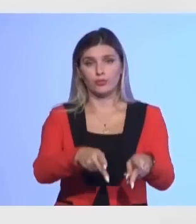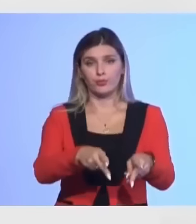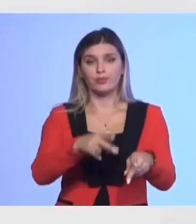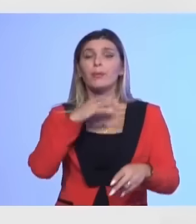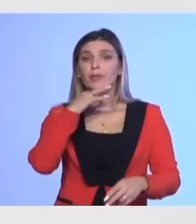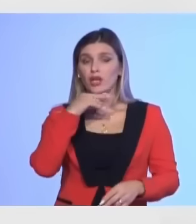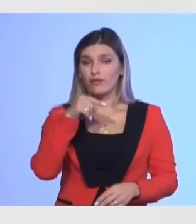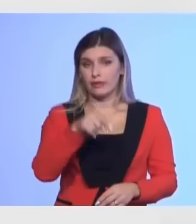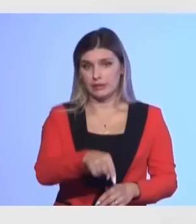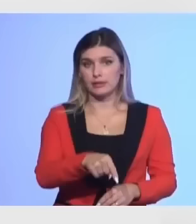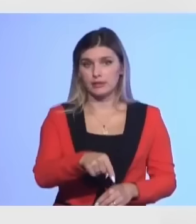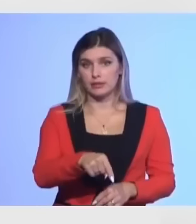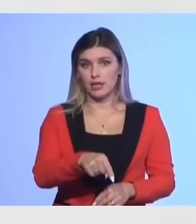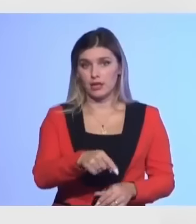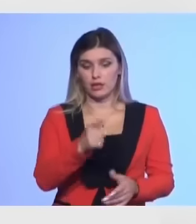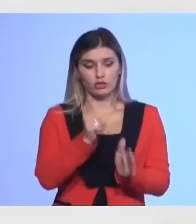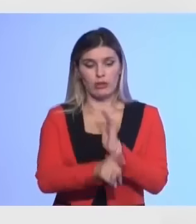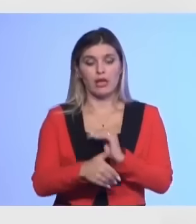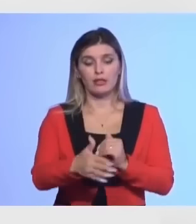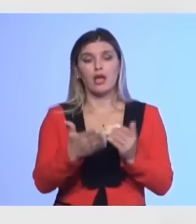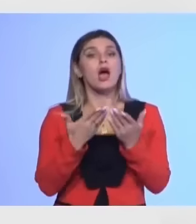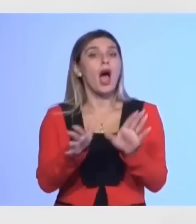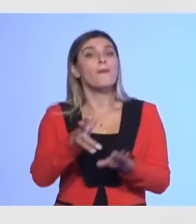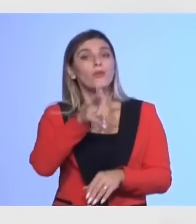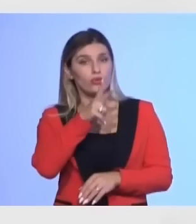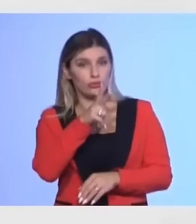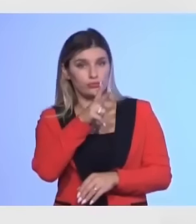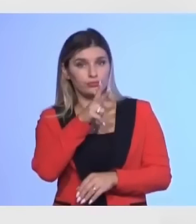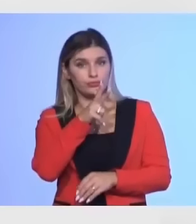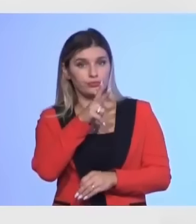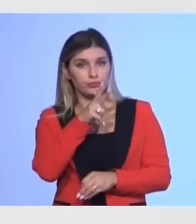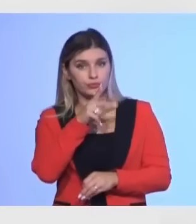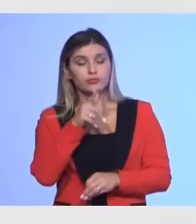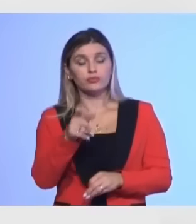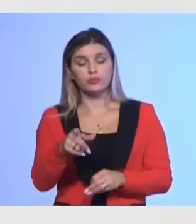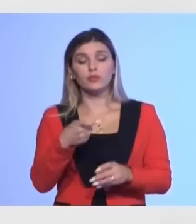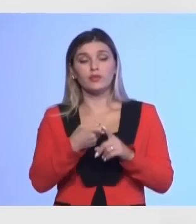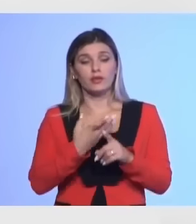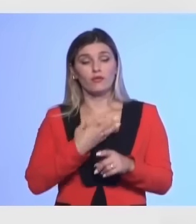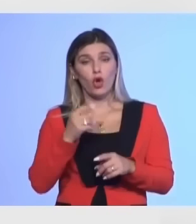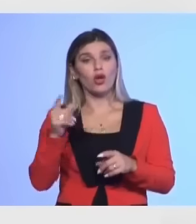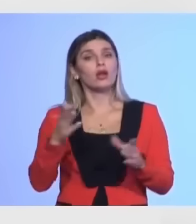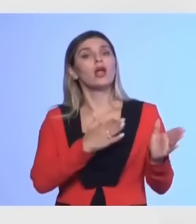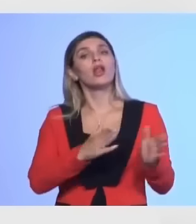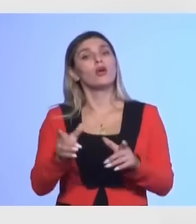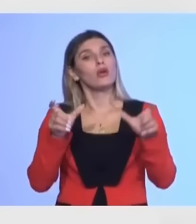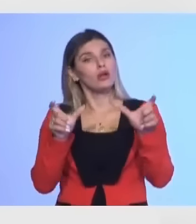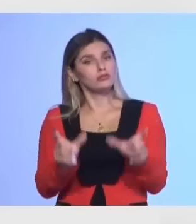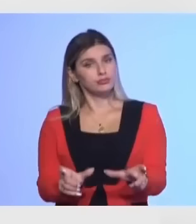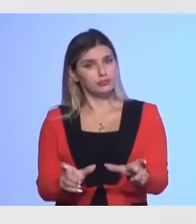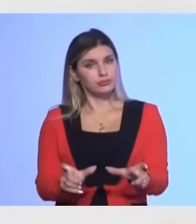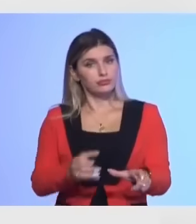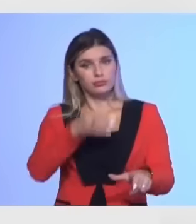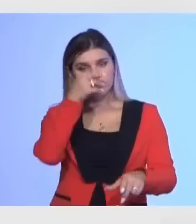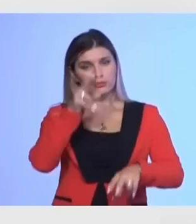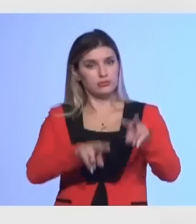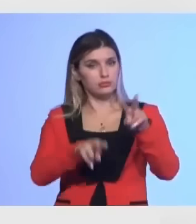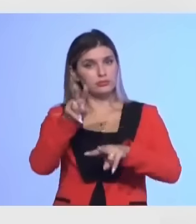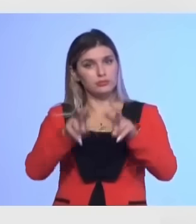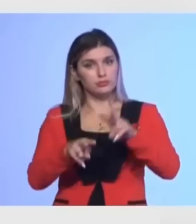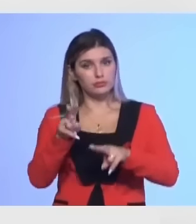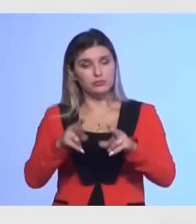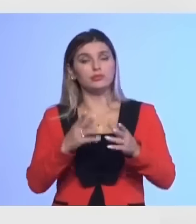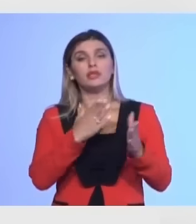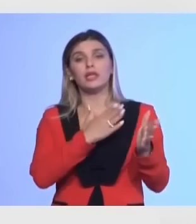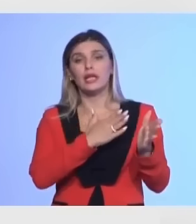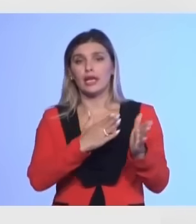në Mitrovicë që do të ndodhë së shpejti. Njësit e KFOR-it mbajnë një prani të përhershme, fikse në urë dhe vazhdojnë të kryejnë